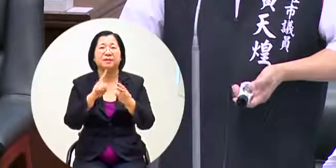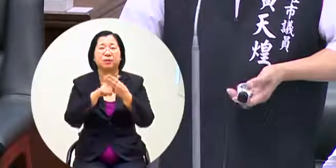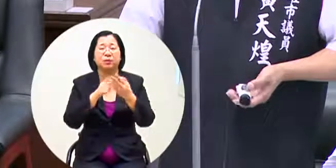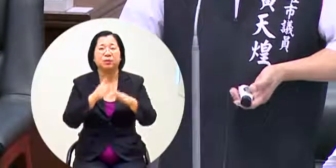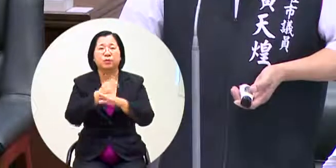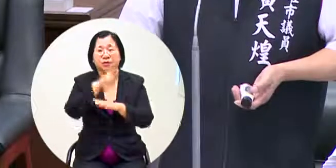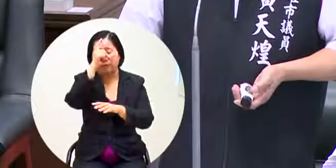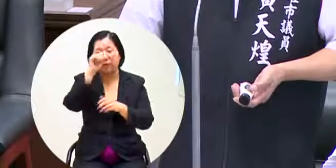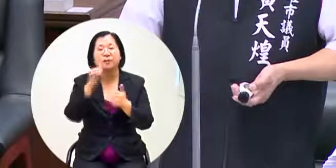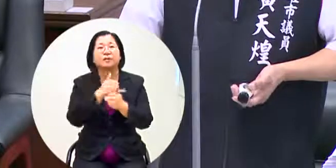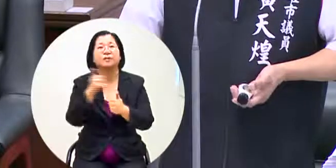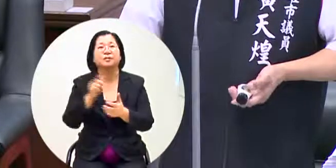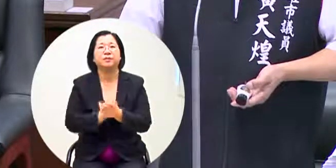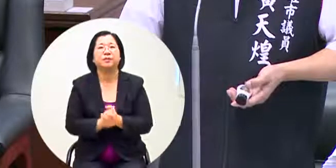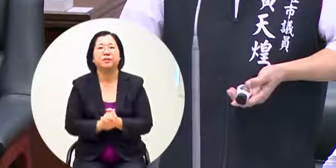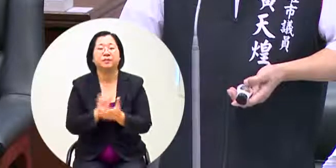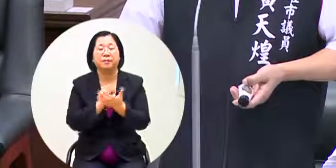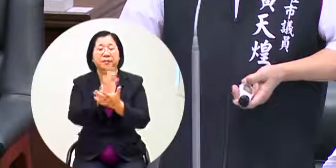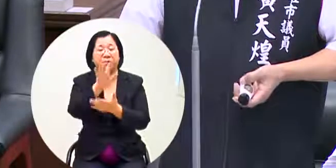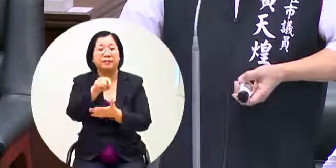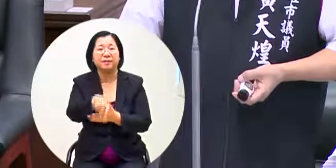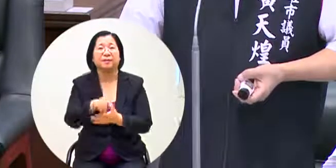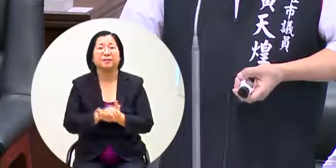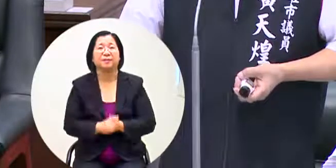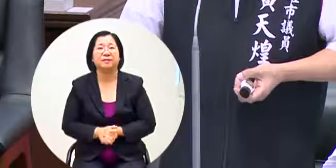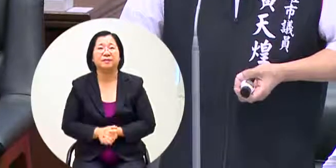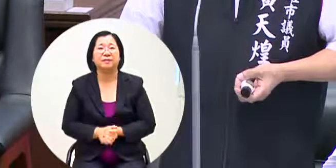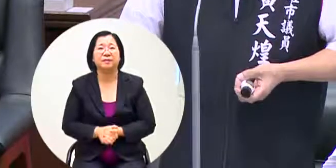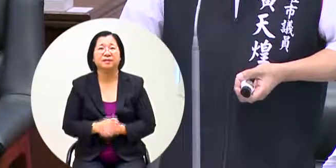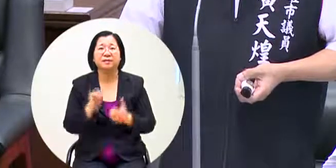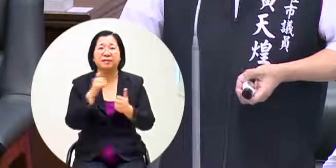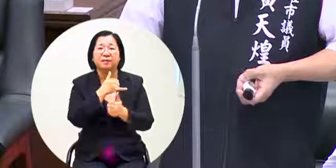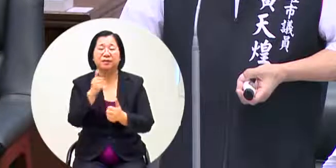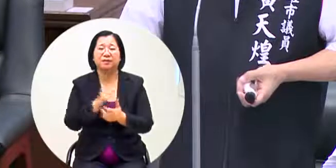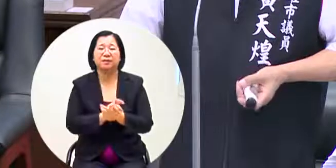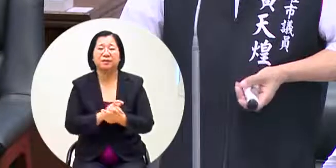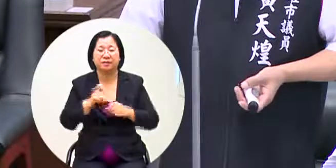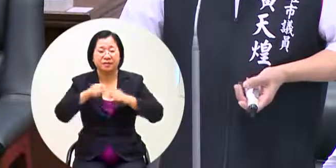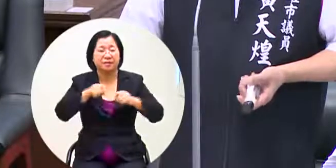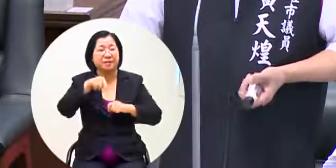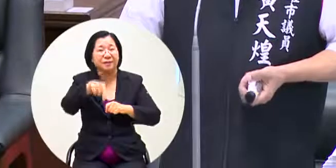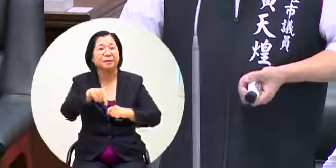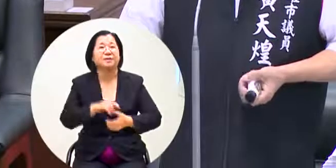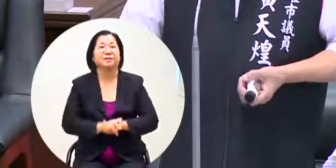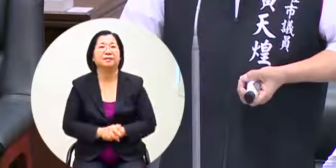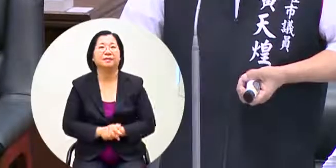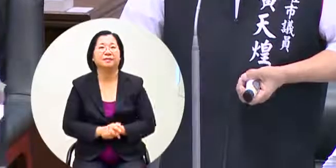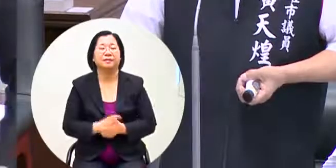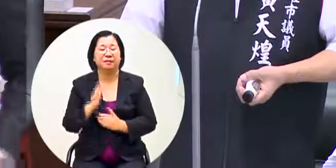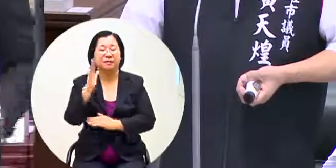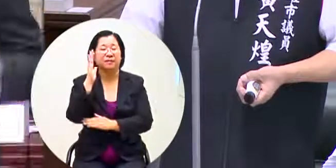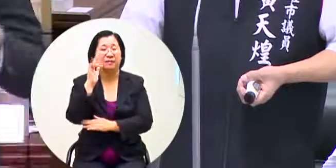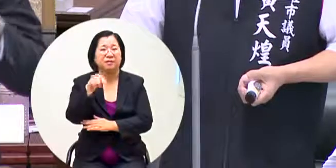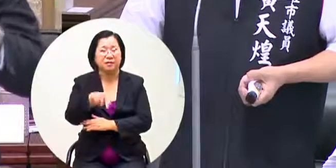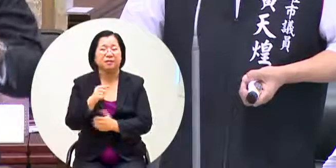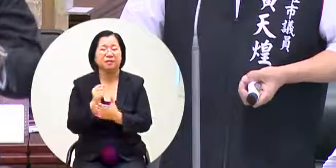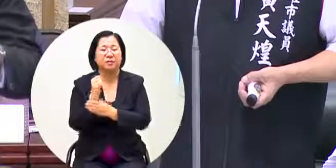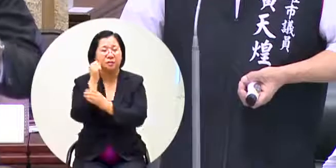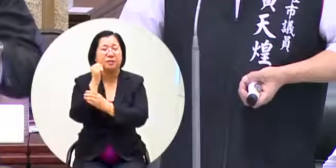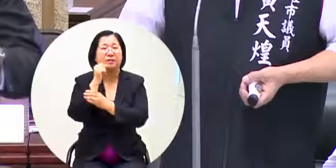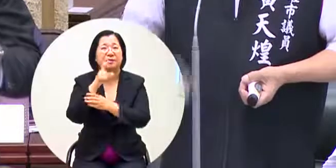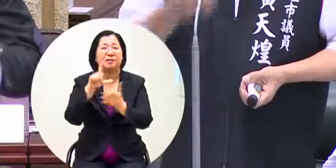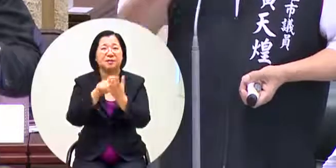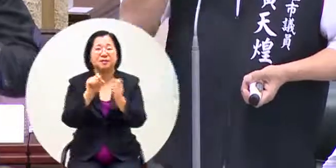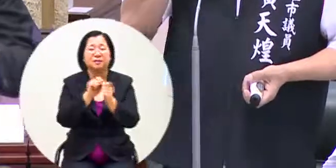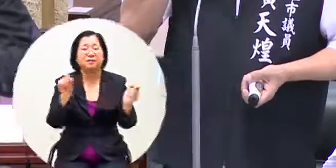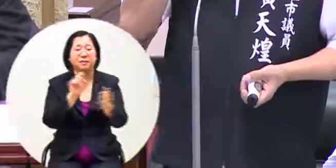咱这是这个议员咧讲的这个案，我想几乎拢是支持讲咱长照去帮人找这个空间。吼、哦，啊，但是这个案伊